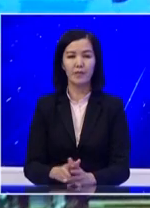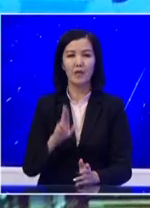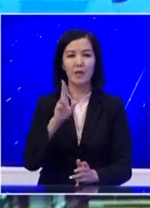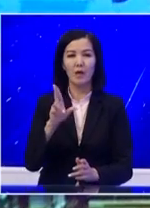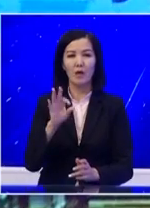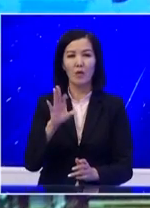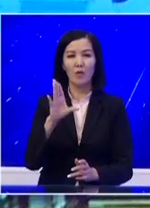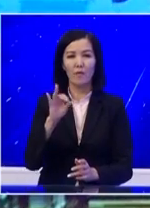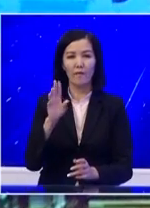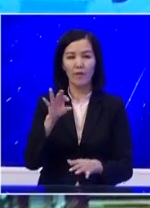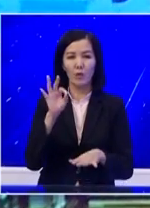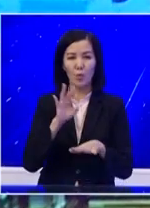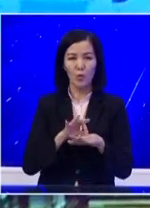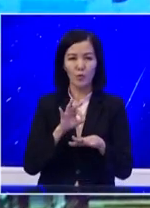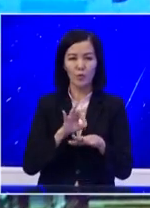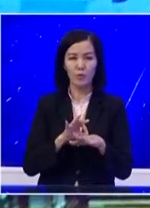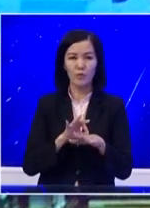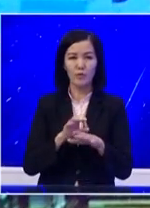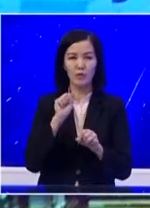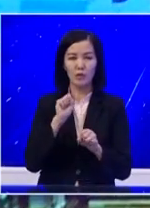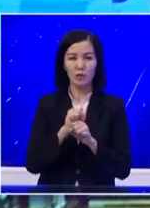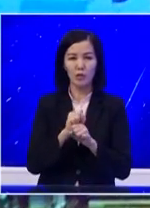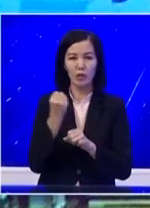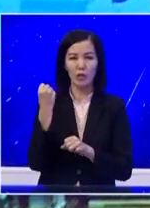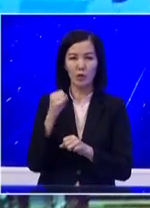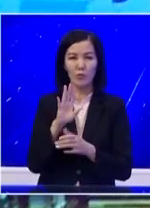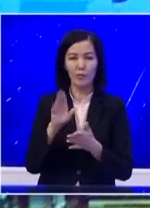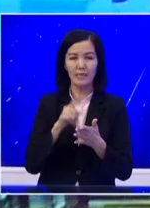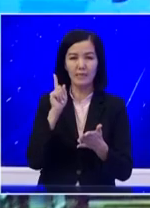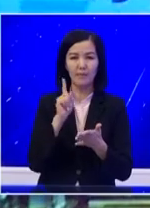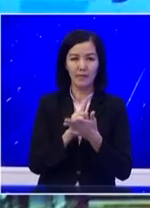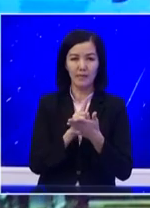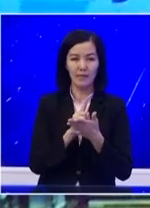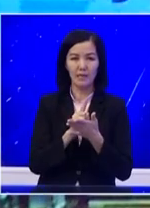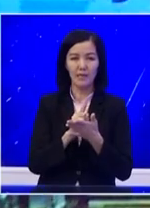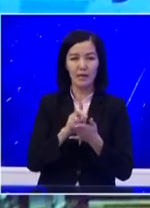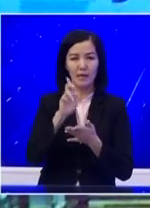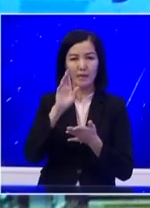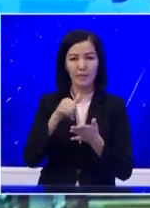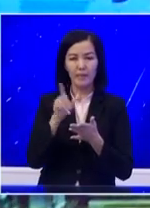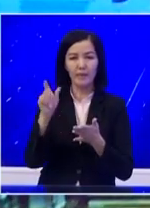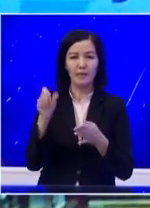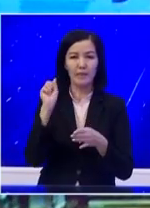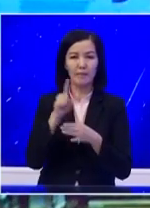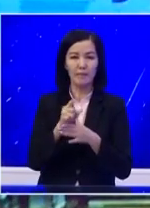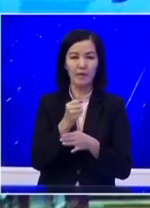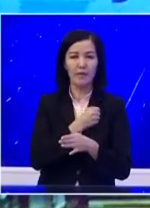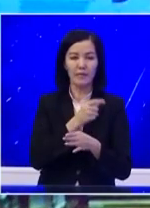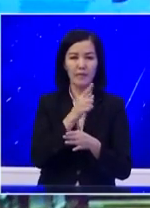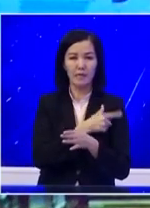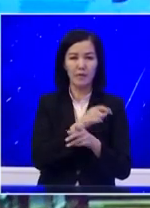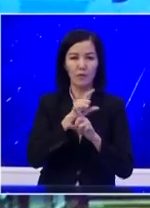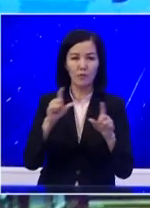Елді жайлаған індетті ауыздықтау басты міндет. Үкімет басшысының тапсырмасымен елімізде бірқатар әскери госпиталь инфекциялық аурухана